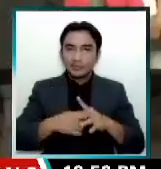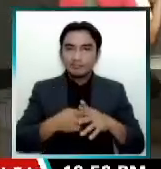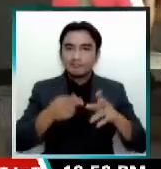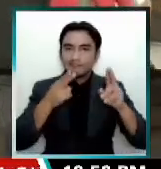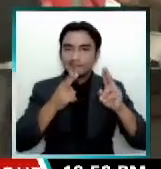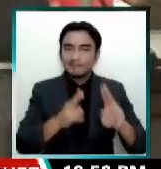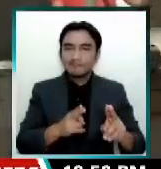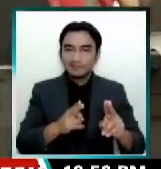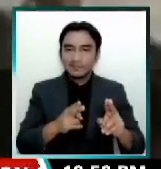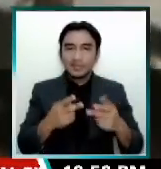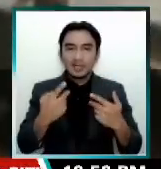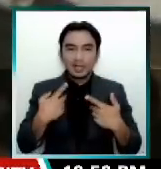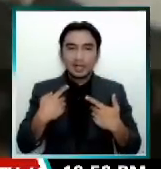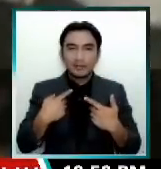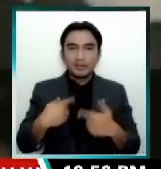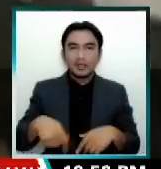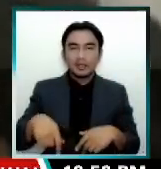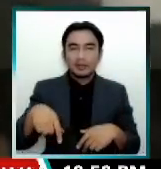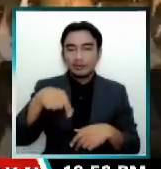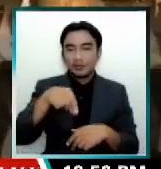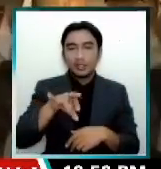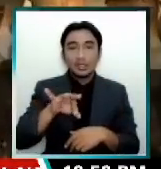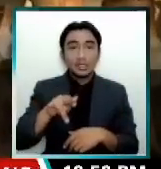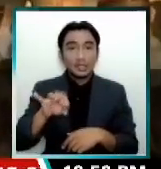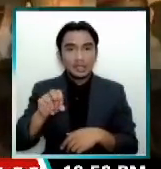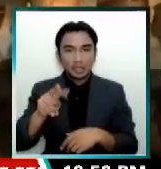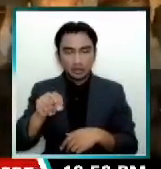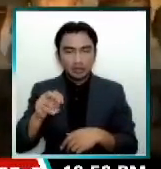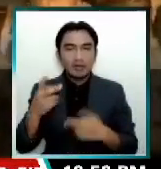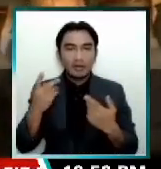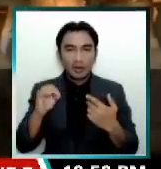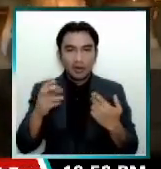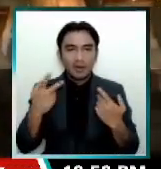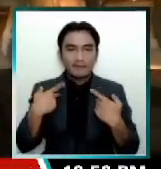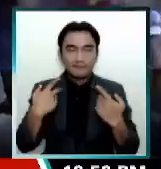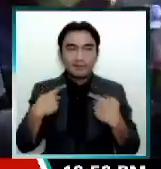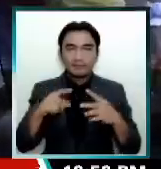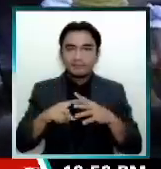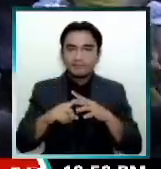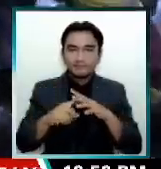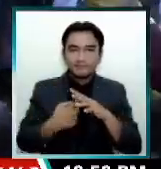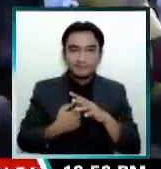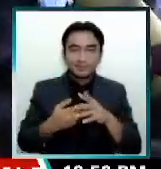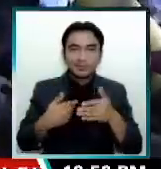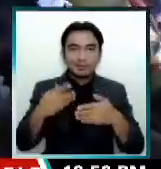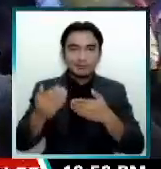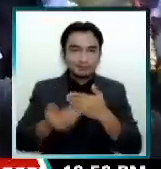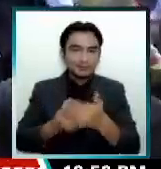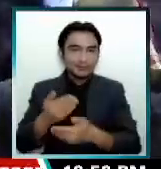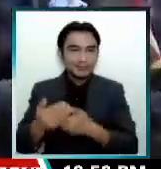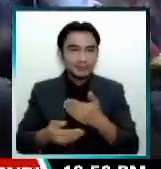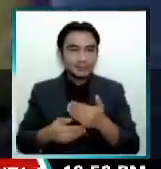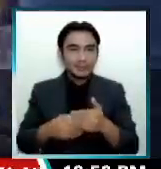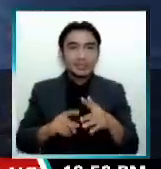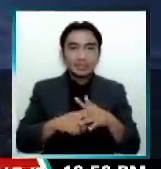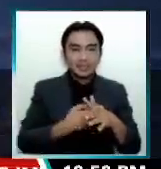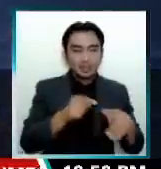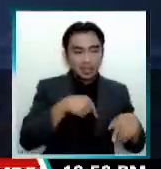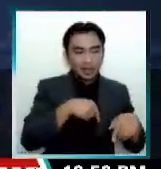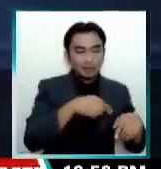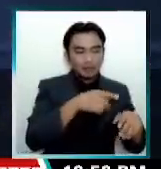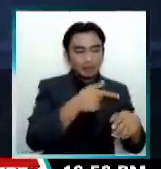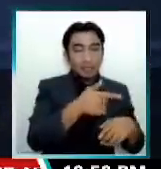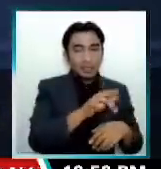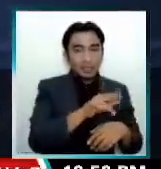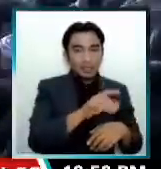Grandstand na sa petsang yan ang itim na Nazareno. Sa January 8, magkakaroon ng prosesyon mula sa grandstand papuntang simbahan